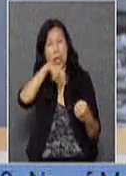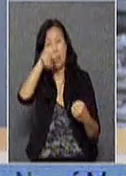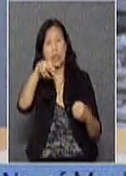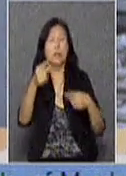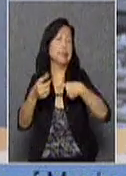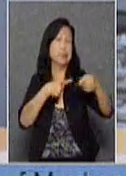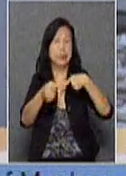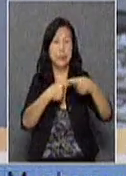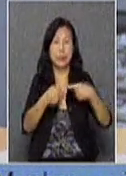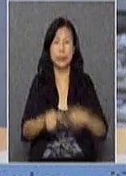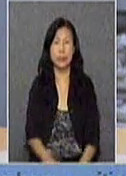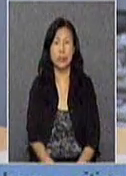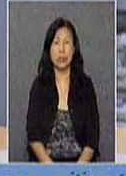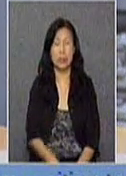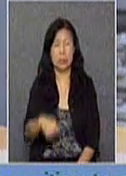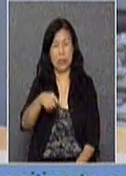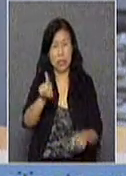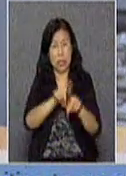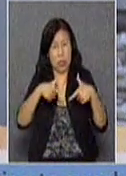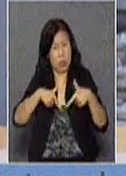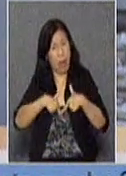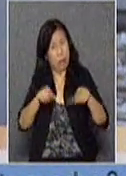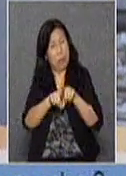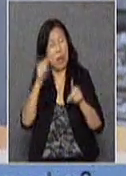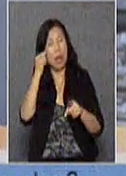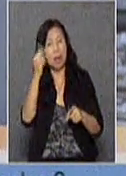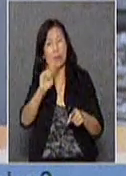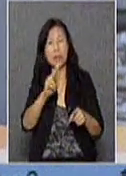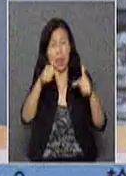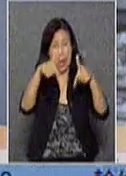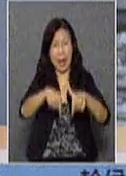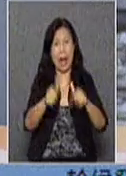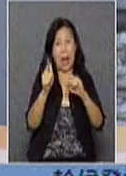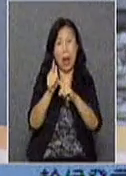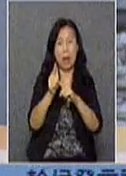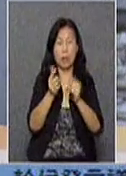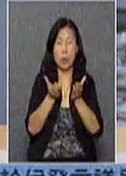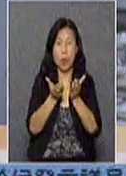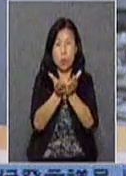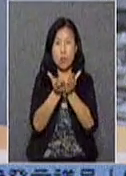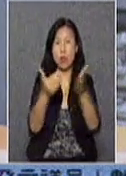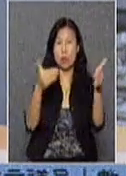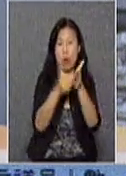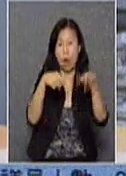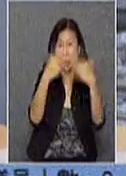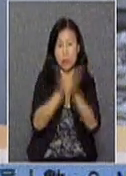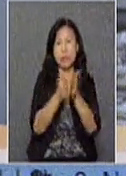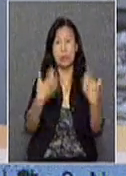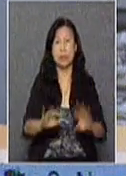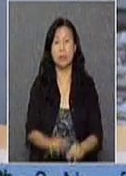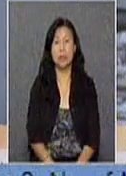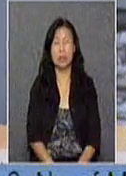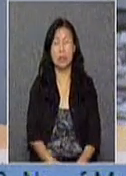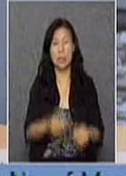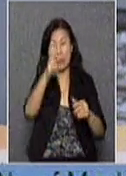以根據同理心，喺呢個南丫海難之後，呢個海事